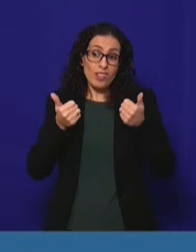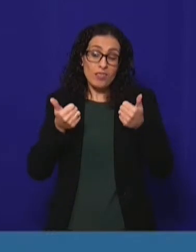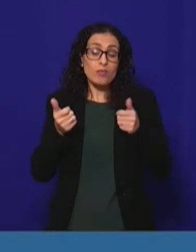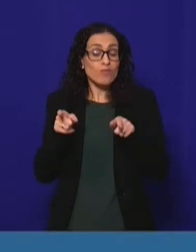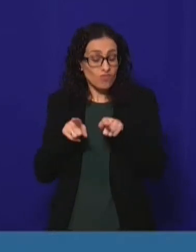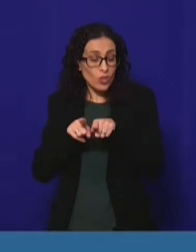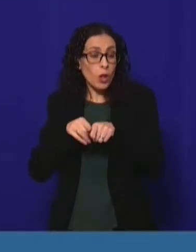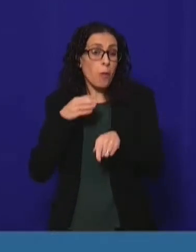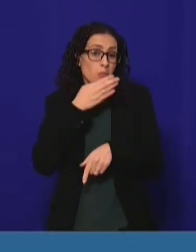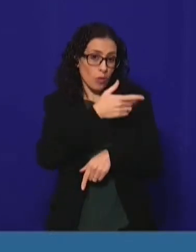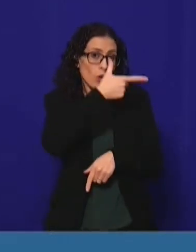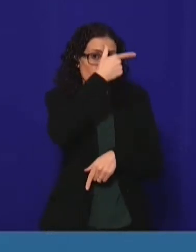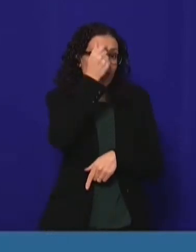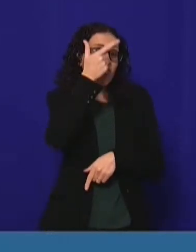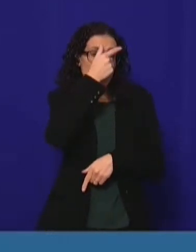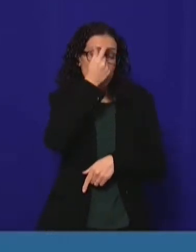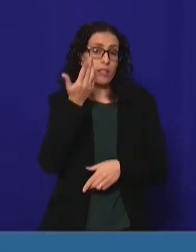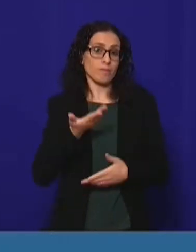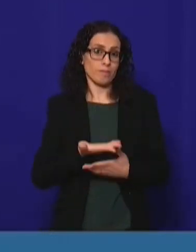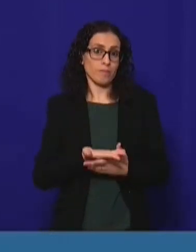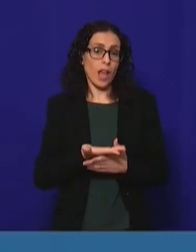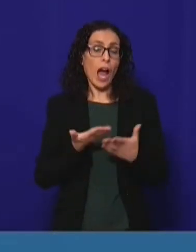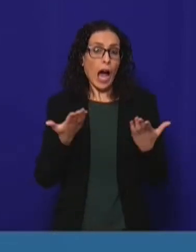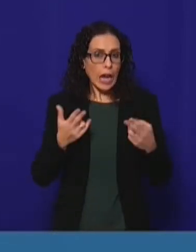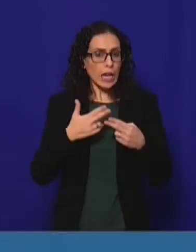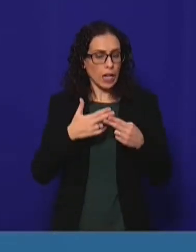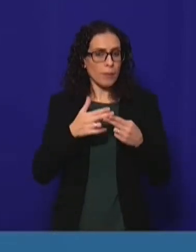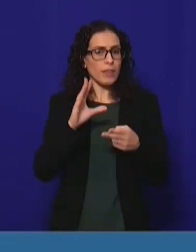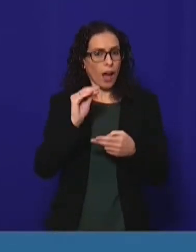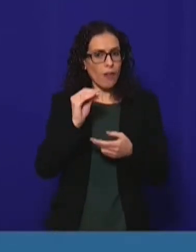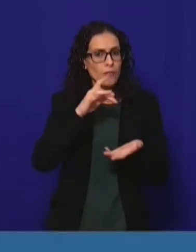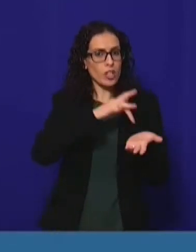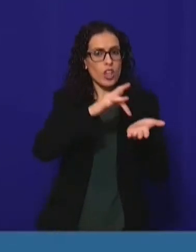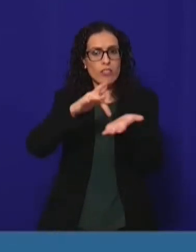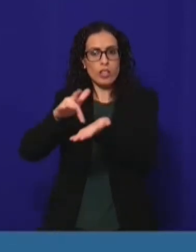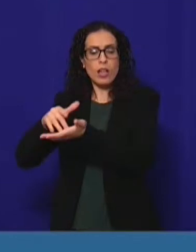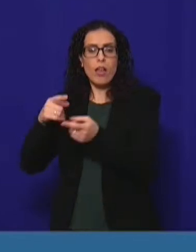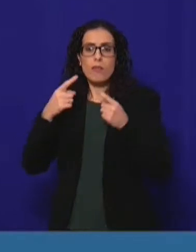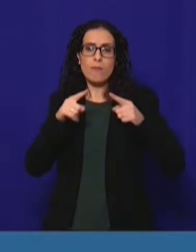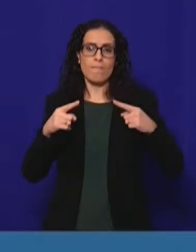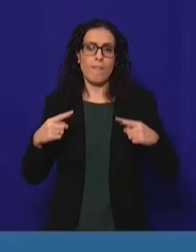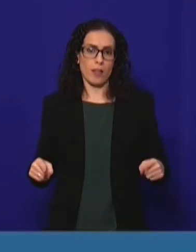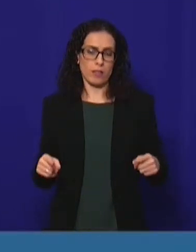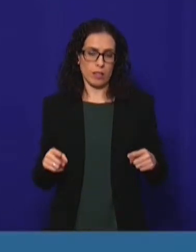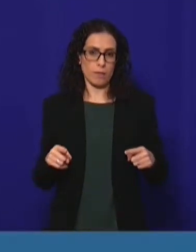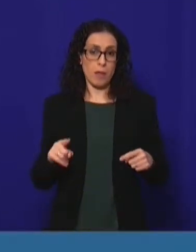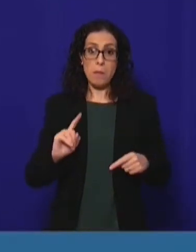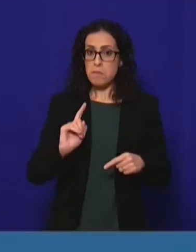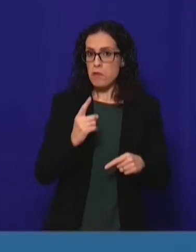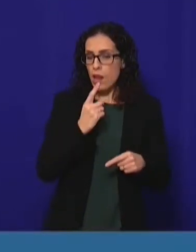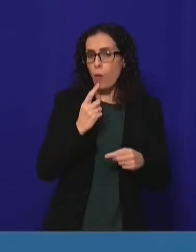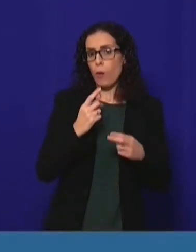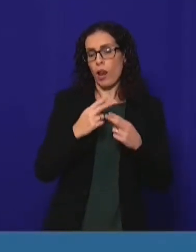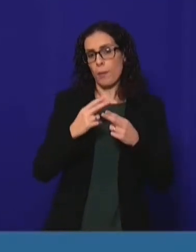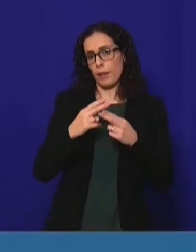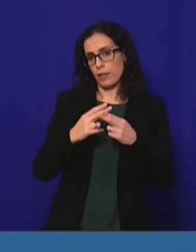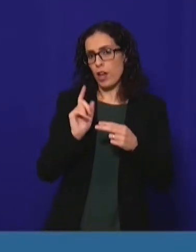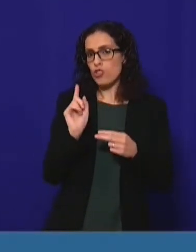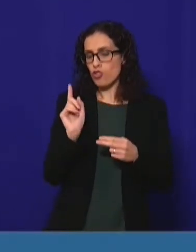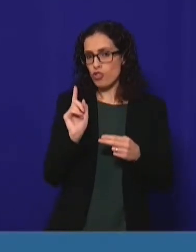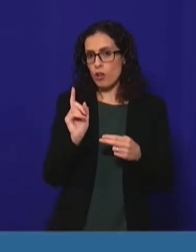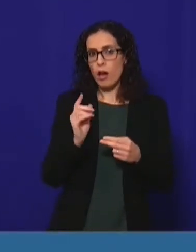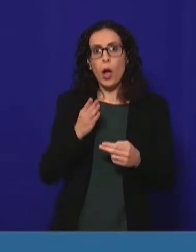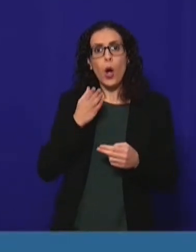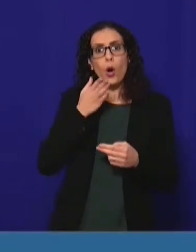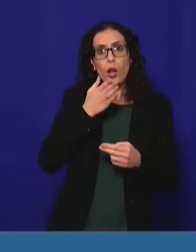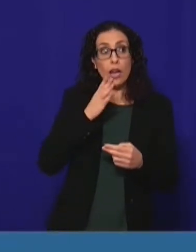aħna mill-ewwel ftaħna dawk is-swabbing centers kollha, bħalma rajtu aħna mill-bidu tal-pandemija, l-ewwel bdejna billi konna propju morru